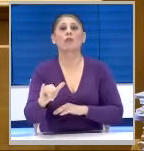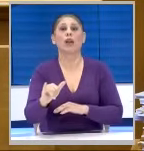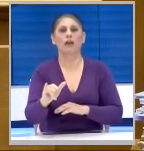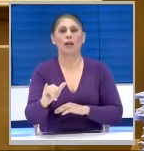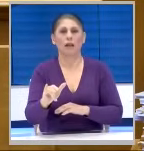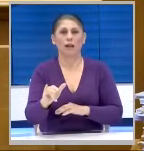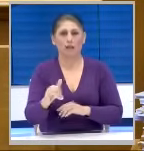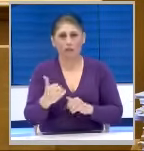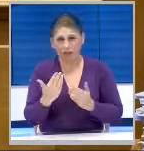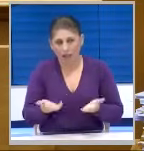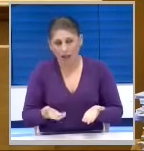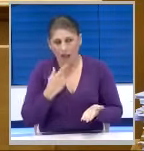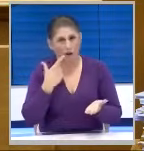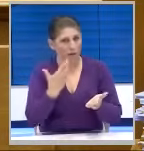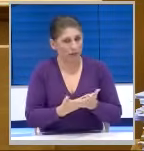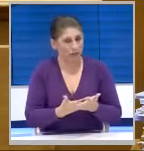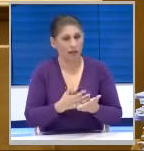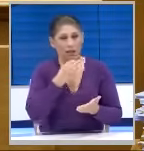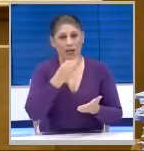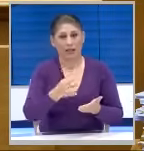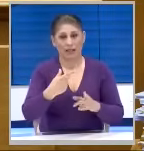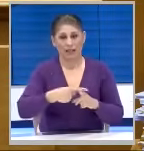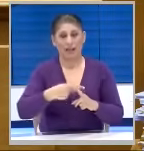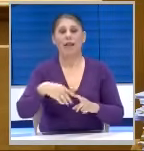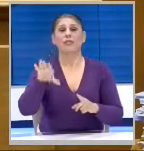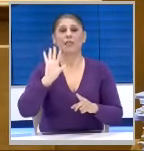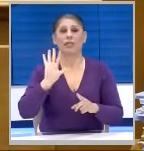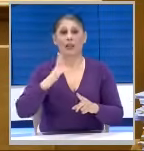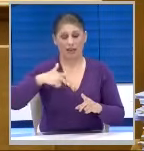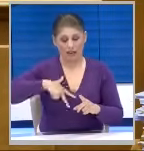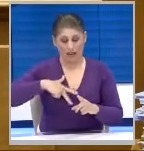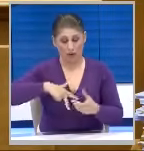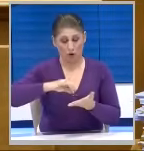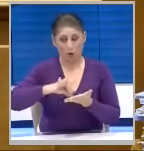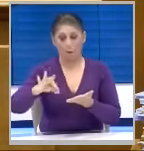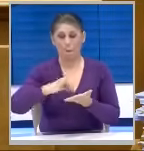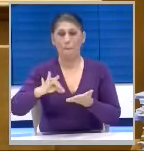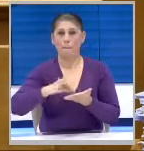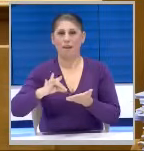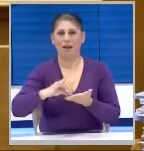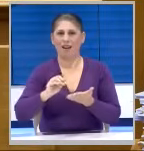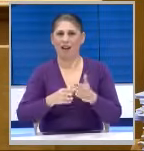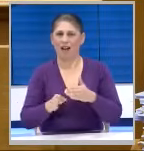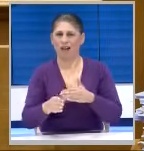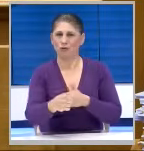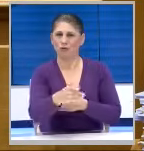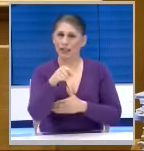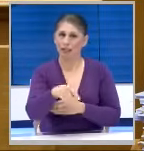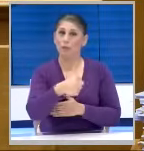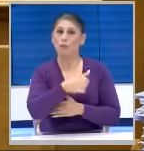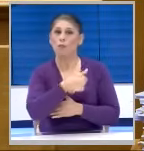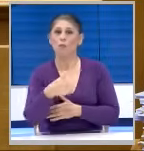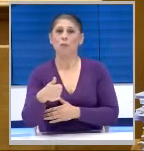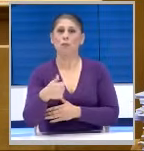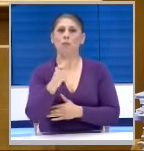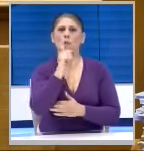αποδεικνύεται ότι ενώ λέγατε ότι δεν θα γίνει η ελλάδα η χώρα του μπλάνκο αλλά το ρουσφέτι σας ήταν εκεί μόνος του